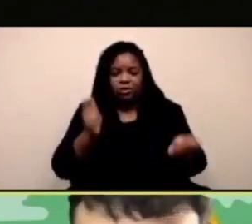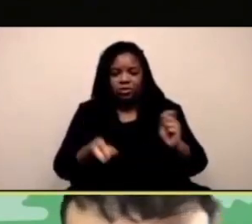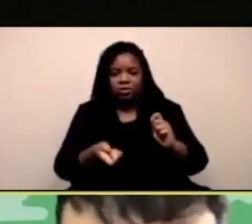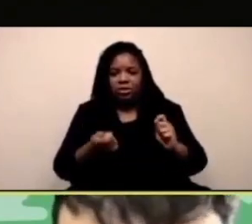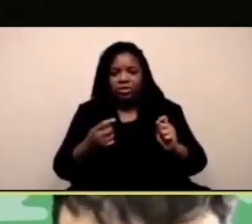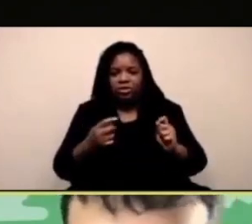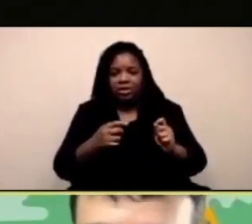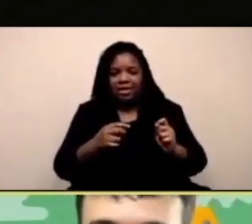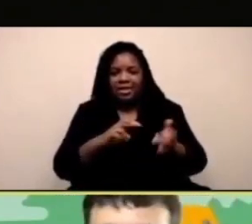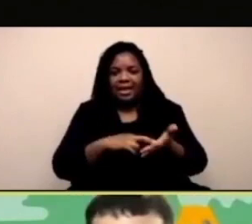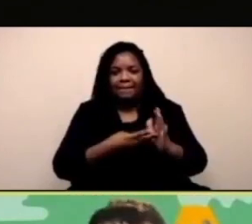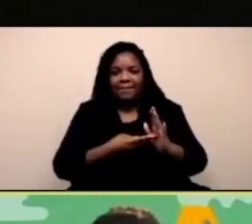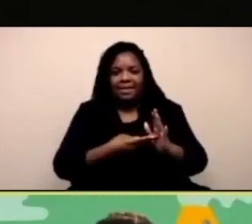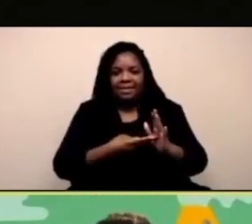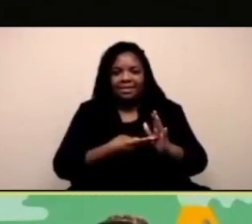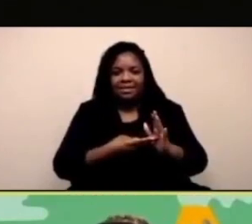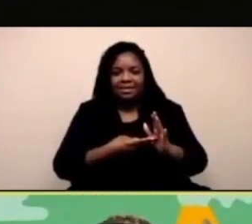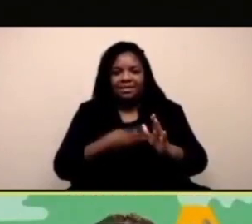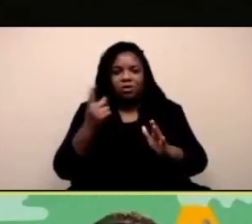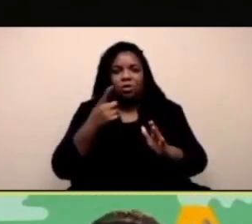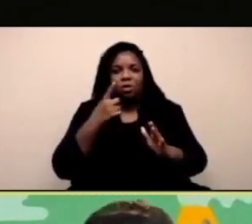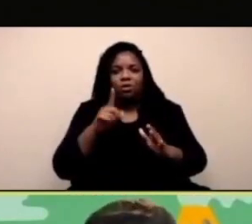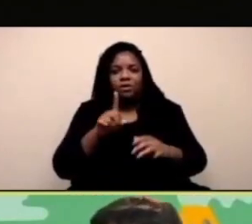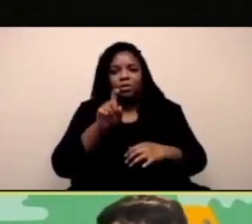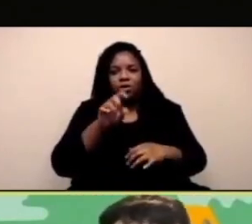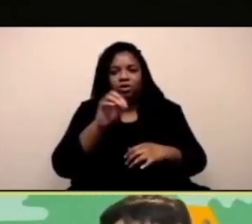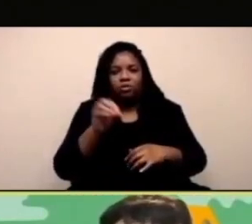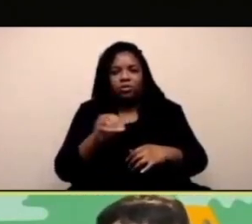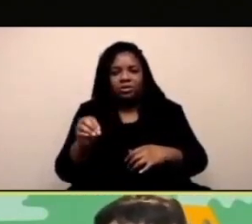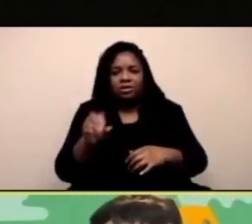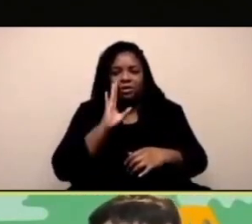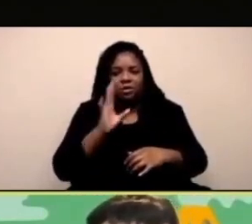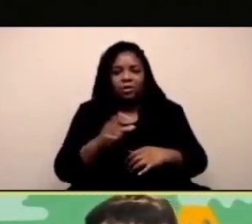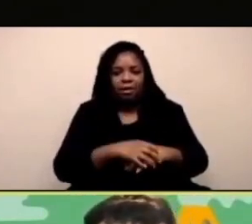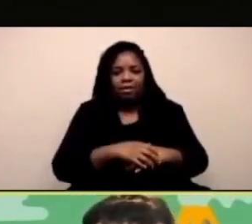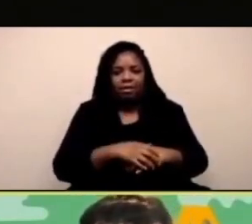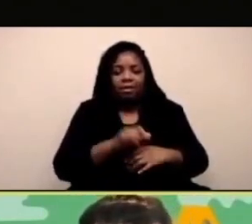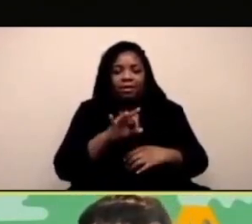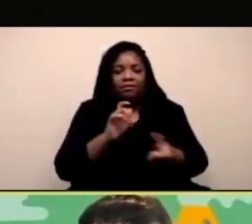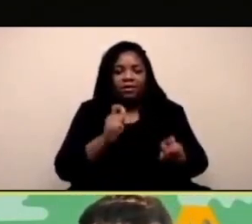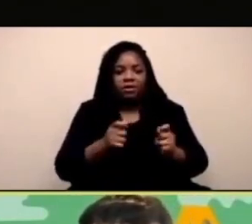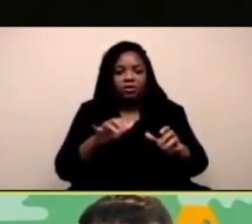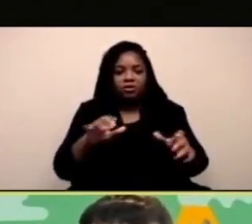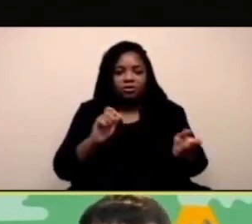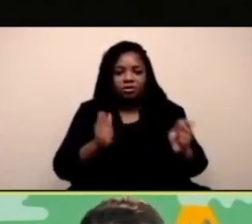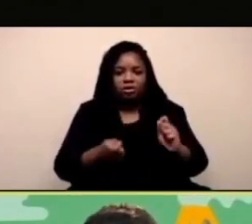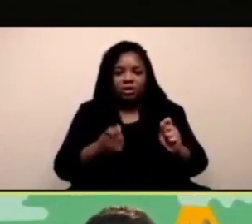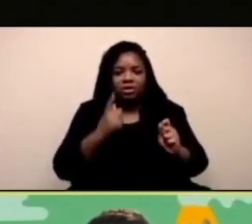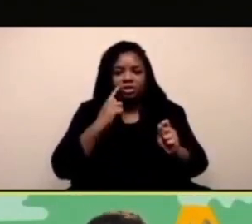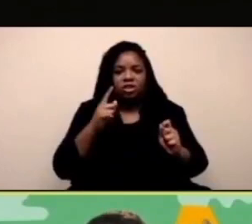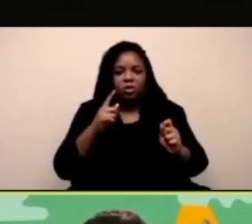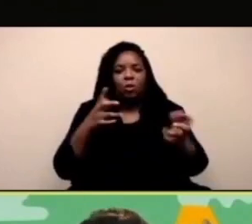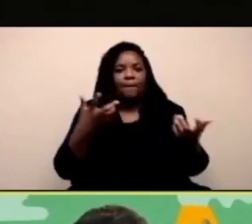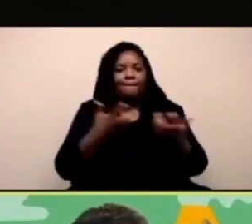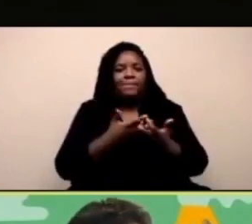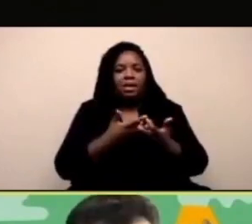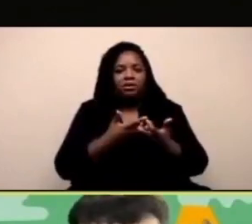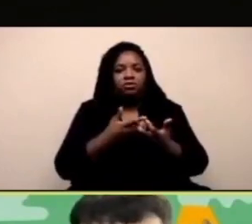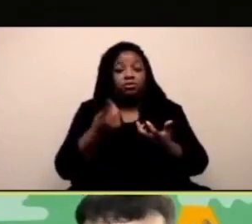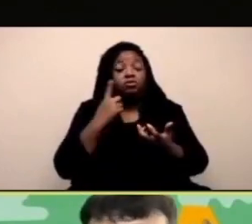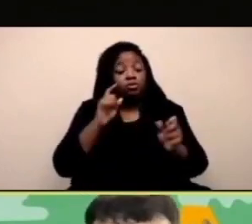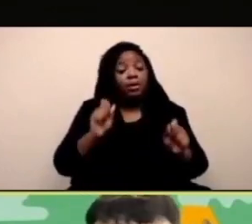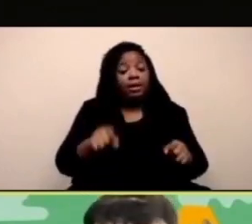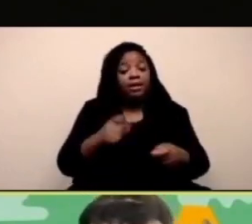ブロックがここにありますここで大きさを自由に変えられますというわけで必ず